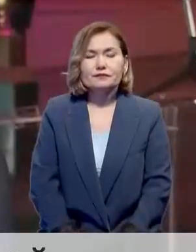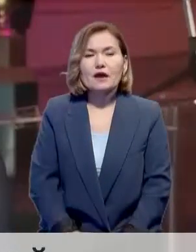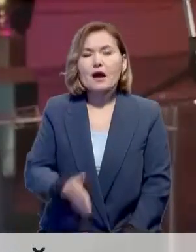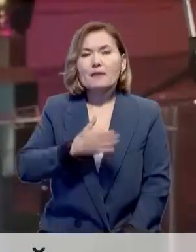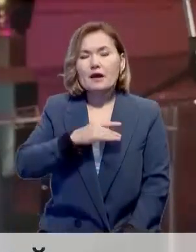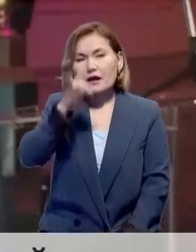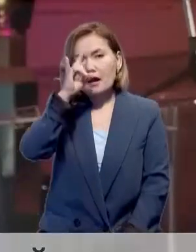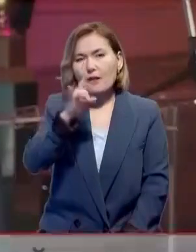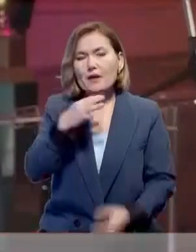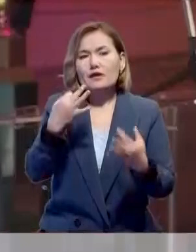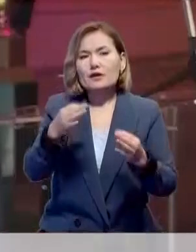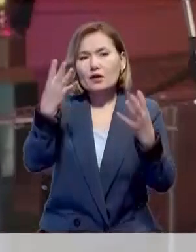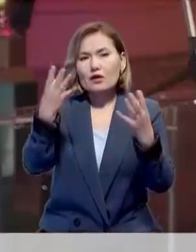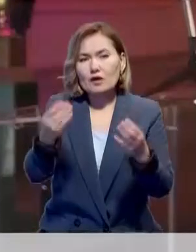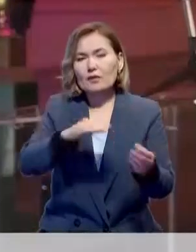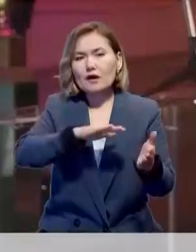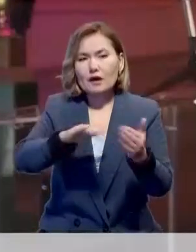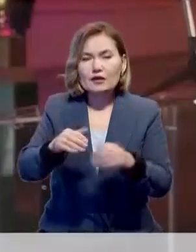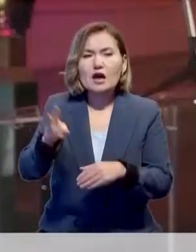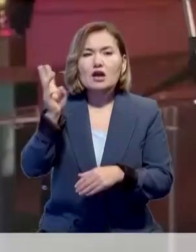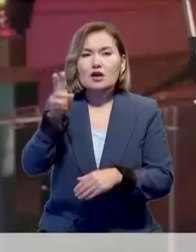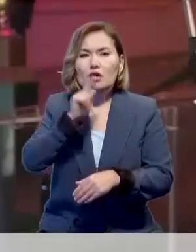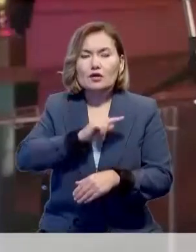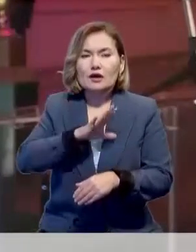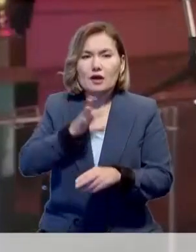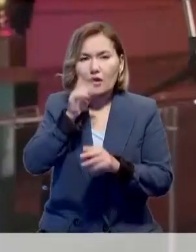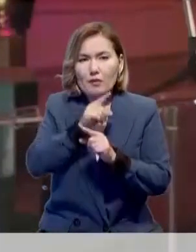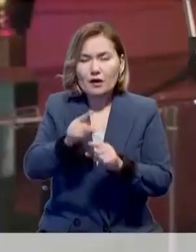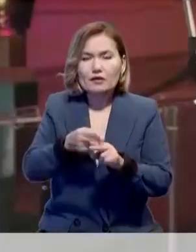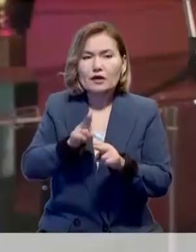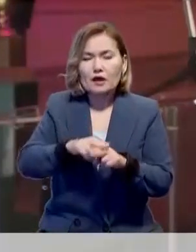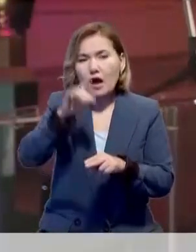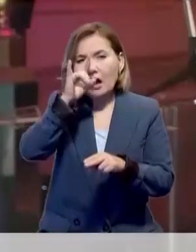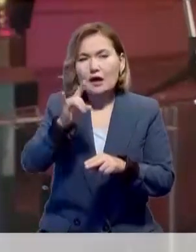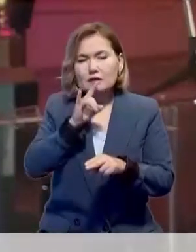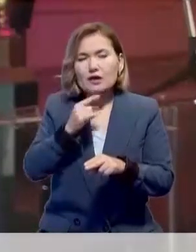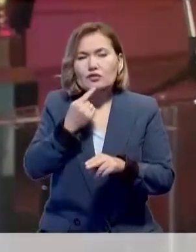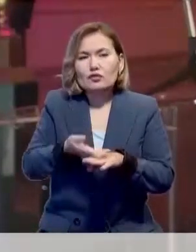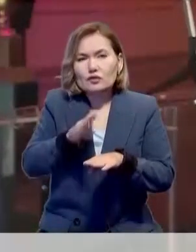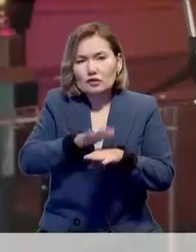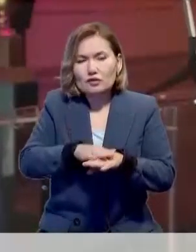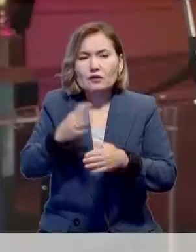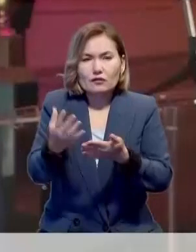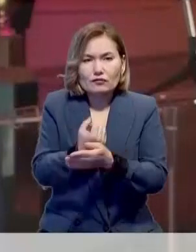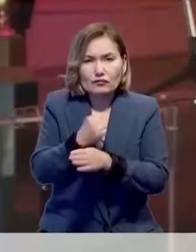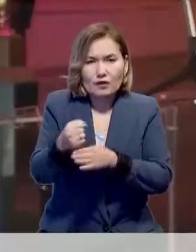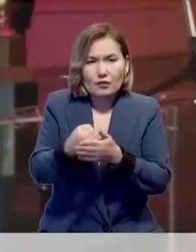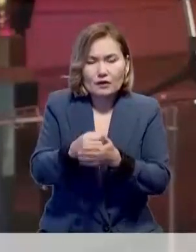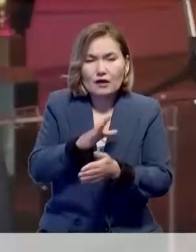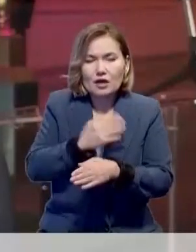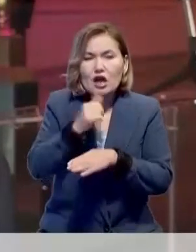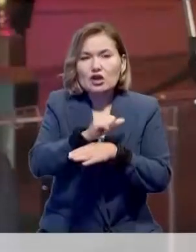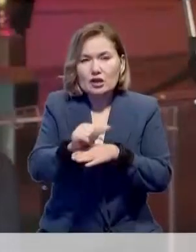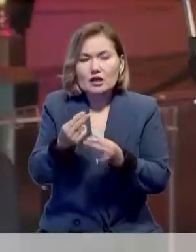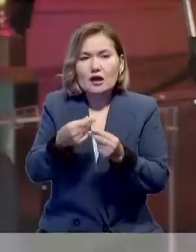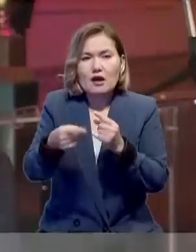Мен Қазақстан тәуелсіздігін алғаннан кейін елші болып бардым. Содан бері ел көптеген қиыншылықтарды еңсерді. Шетелдік инвесторлар